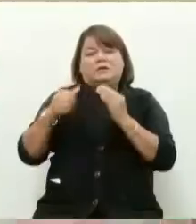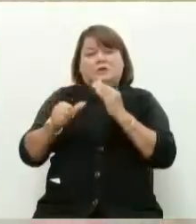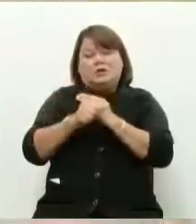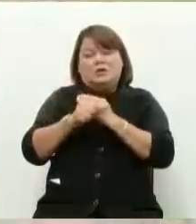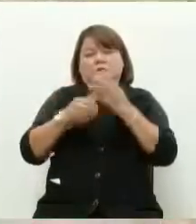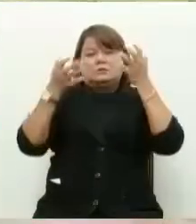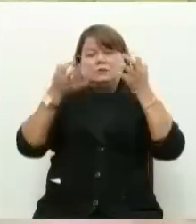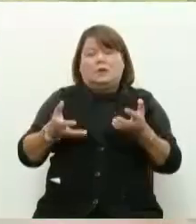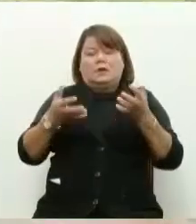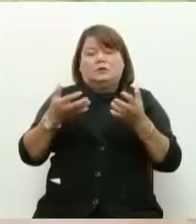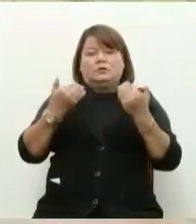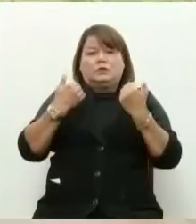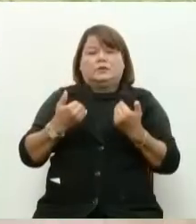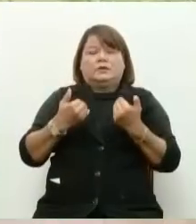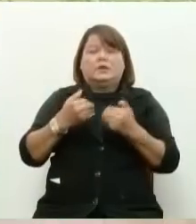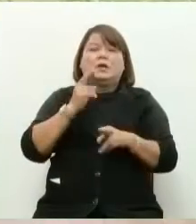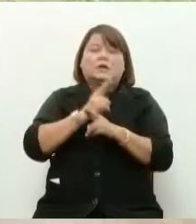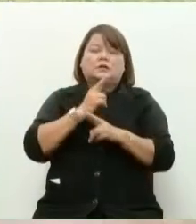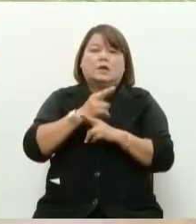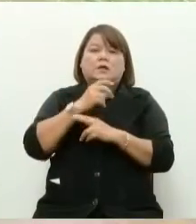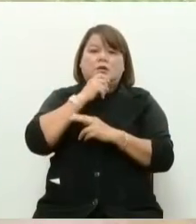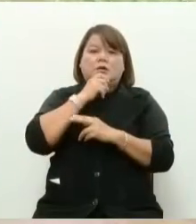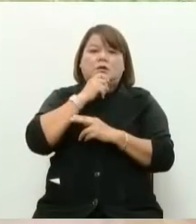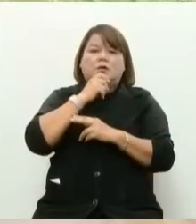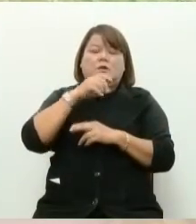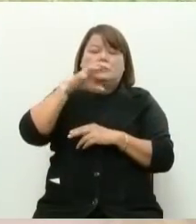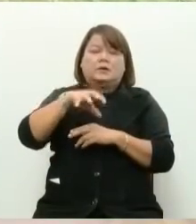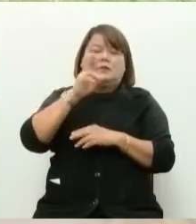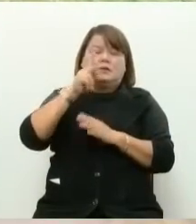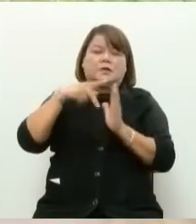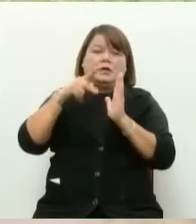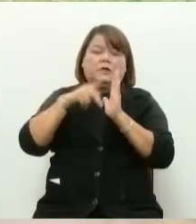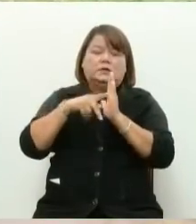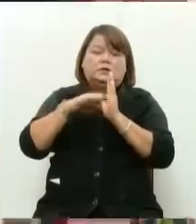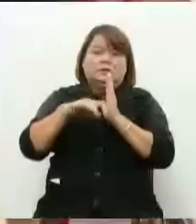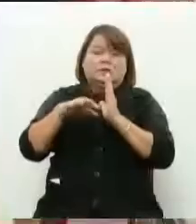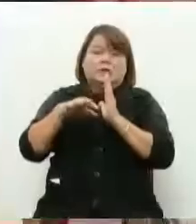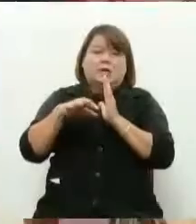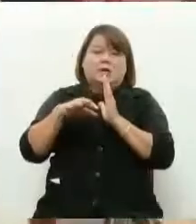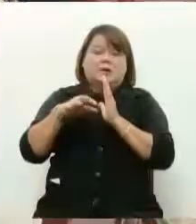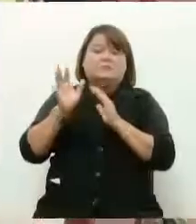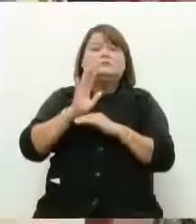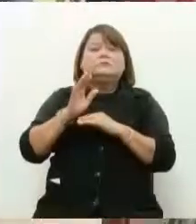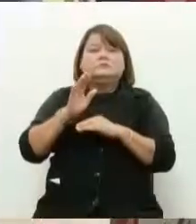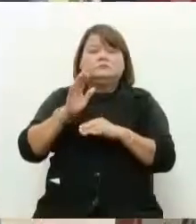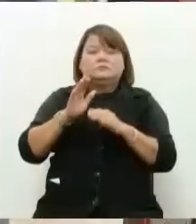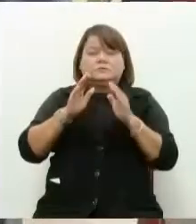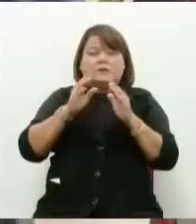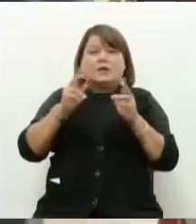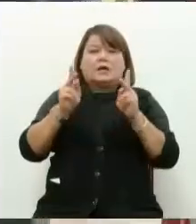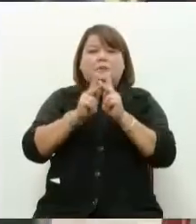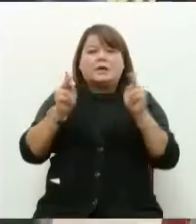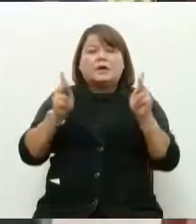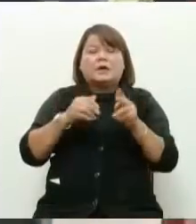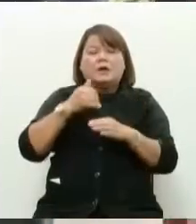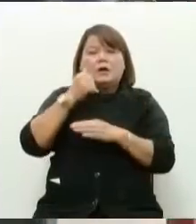งนี้ก็อยู่ในช่วงของการบำบัดรักษาทางสำนักงานเขตพื้นที่การศึกษาของเราก็ไม่นิ่งนอนใจครับได้แต่งตั้งคณะกรรมการนะครับ